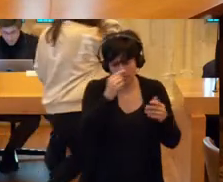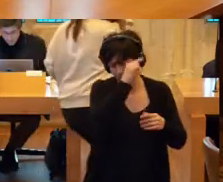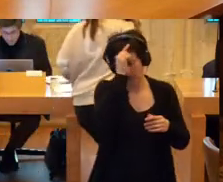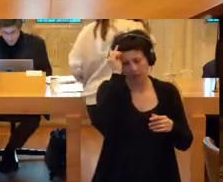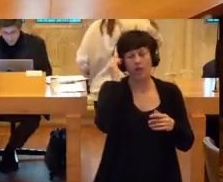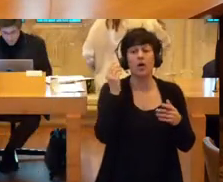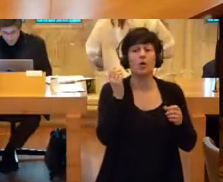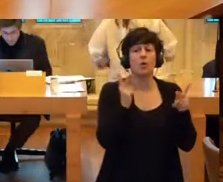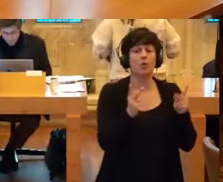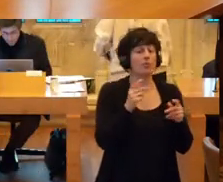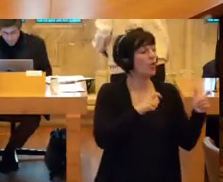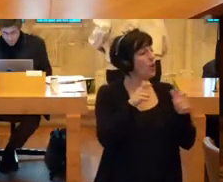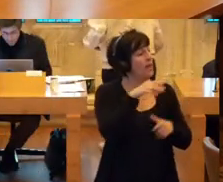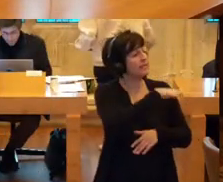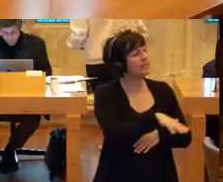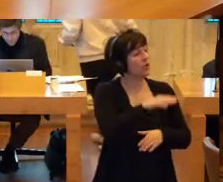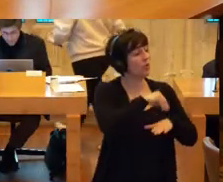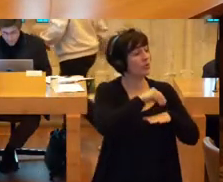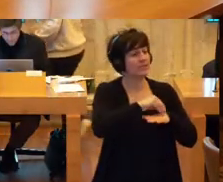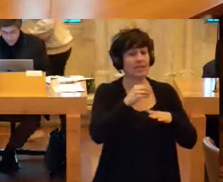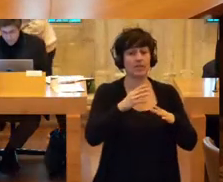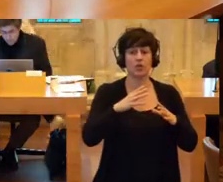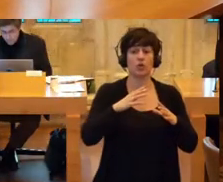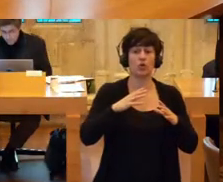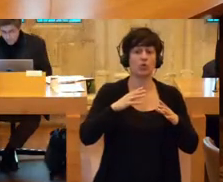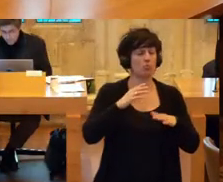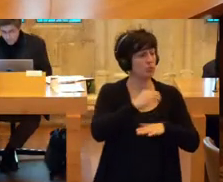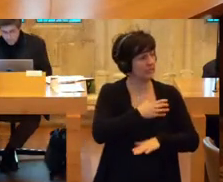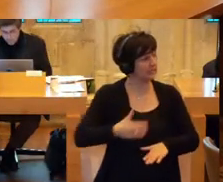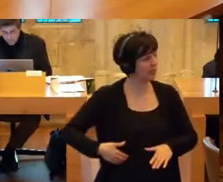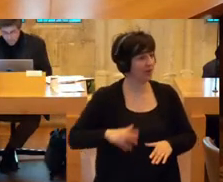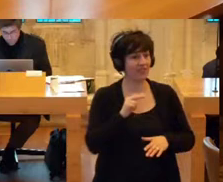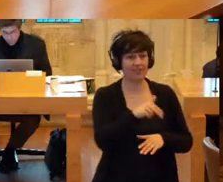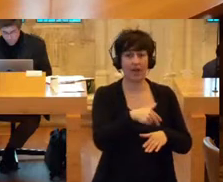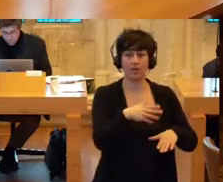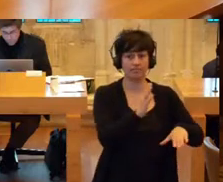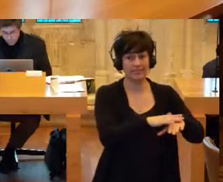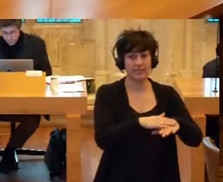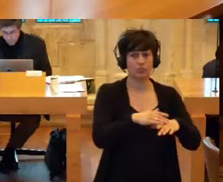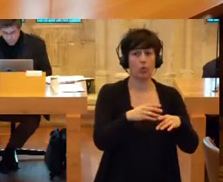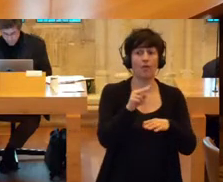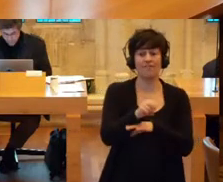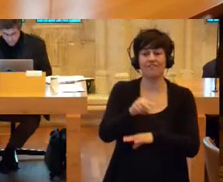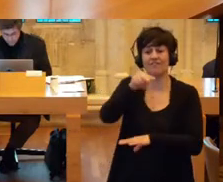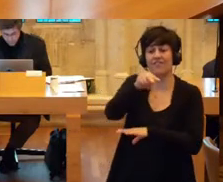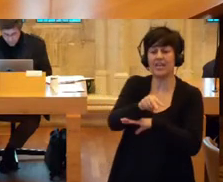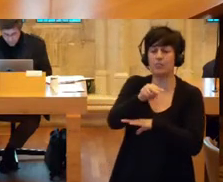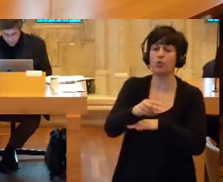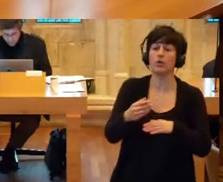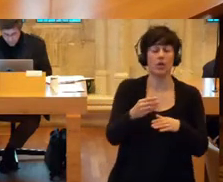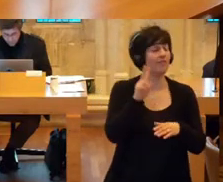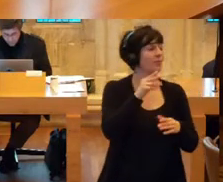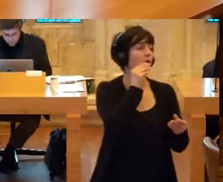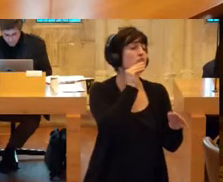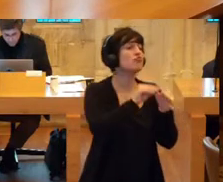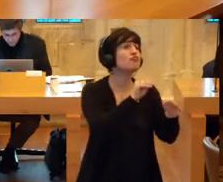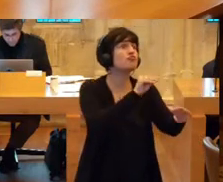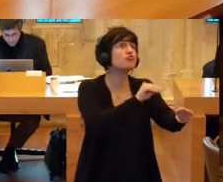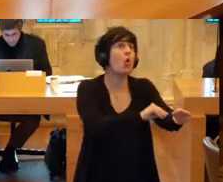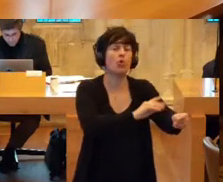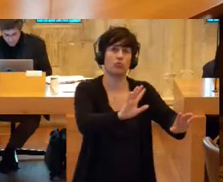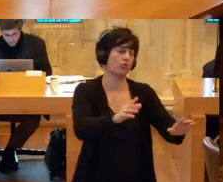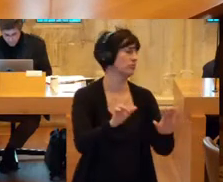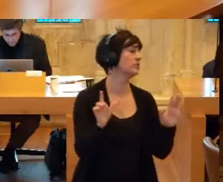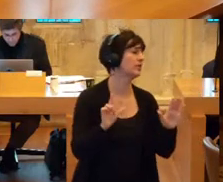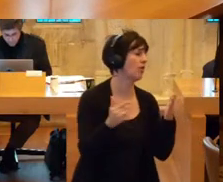pour éventuellement s'inscrire pour effectivement cette opération de veille. Alors, très tôt le matin, c'était 7 heures. Hein, donc, il y a des gens dans